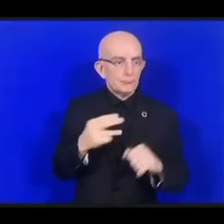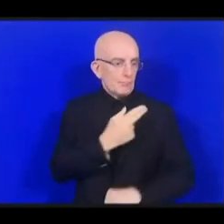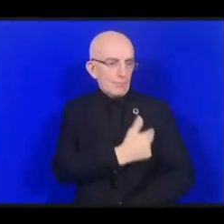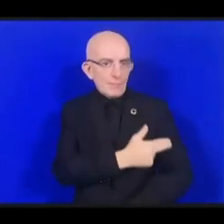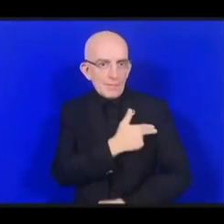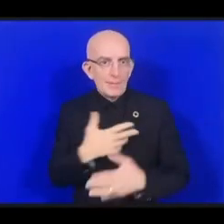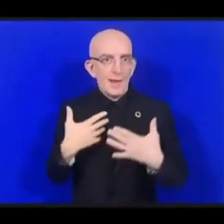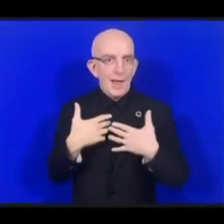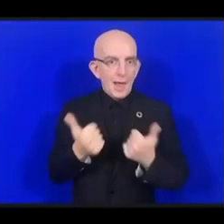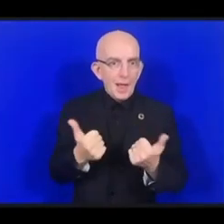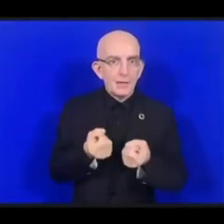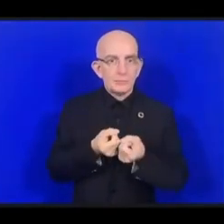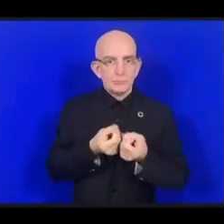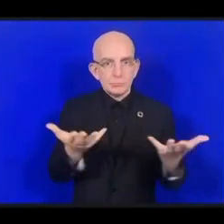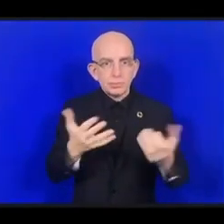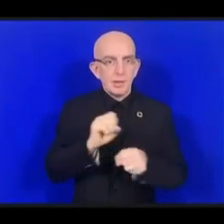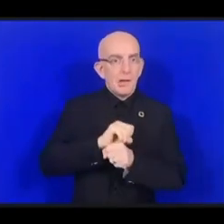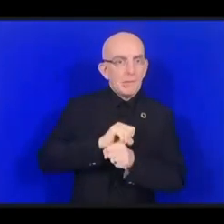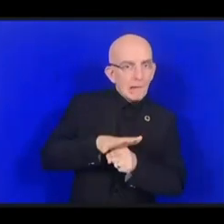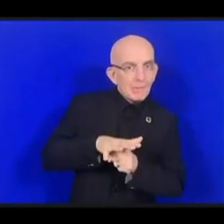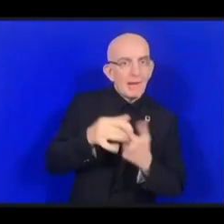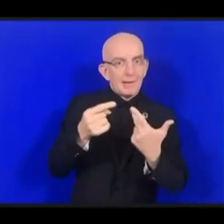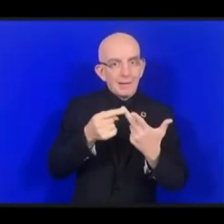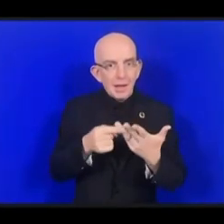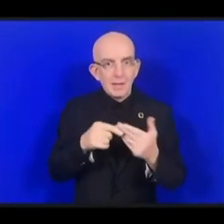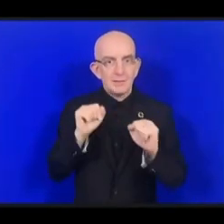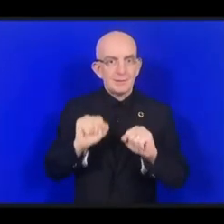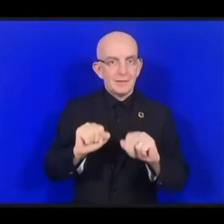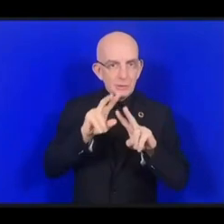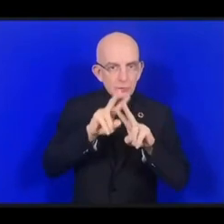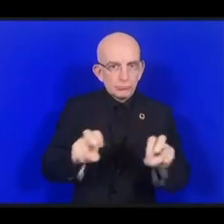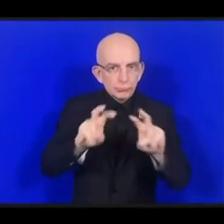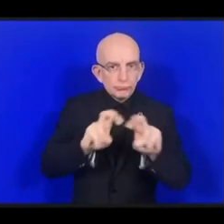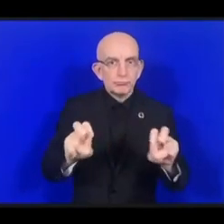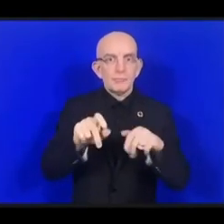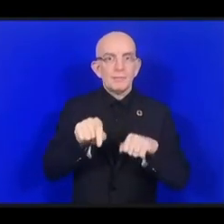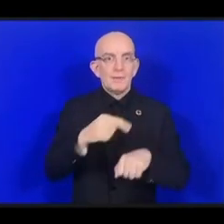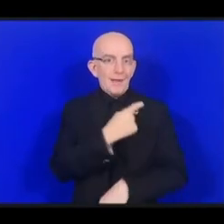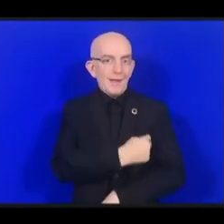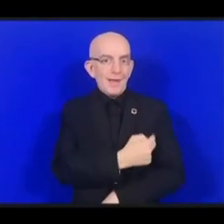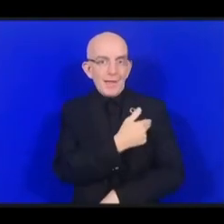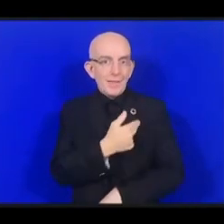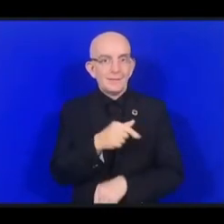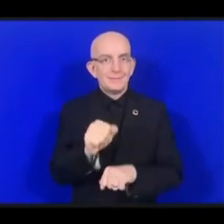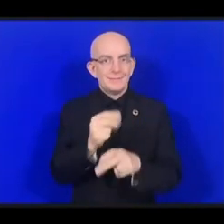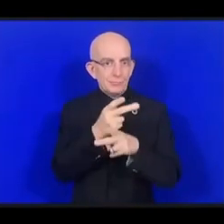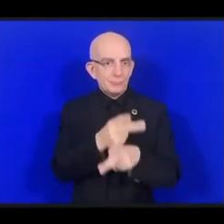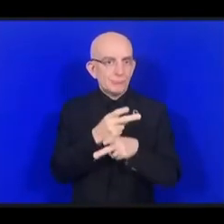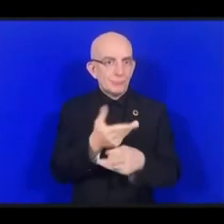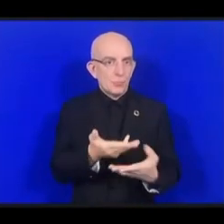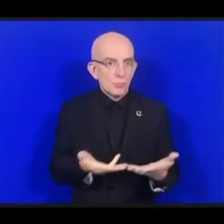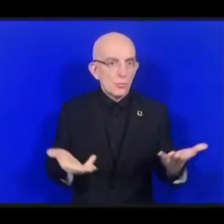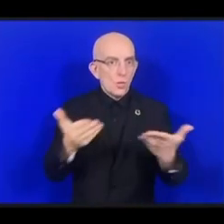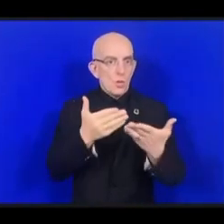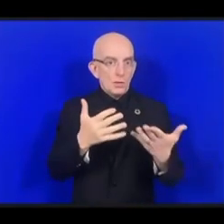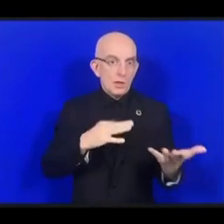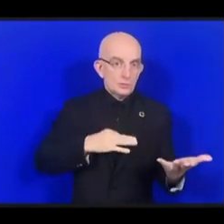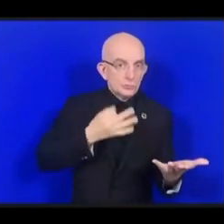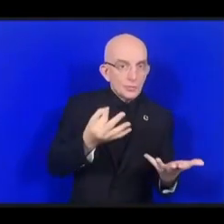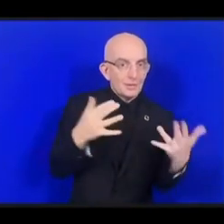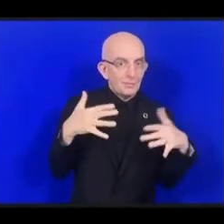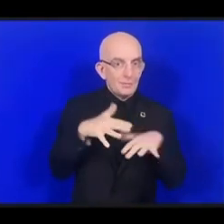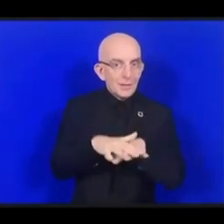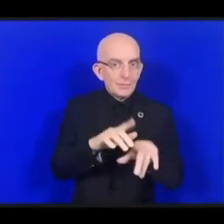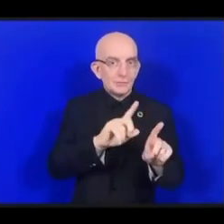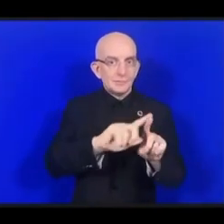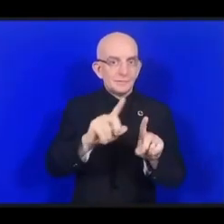推進するジェンダーの主流化というものあらゆるプロセスに実現するそしてデジタルタシーを改善するという